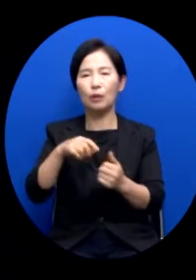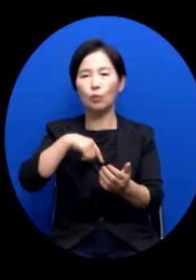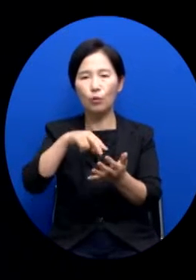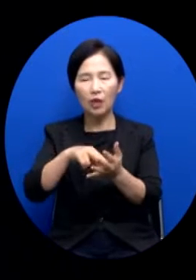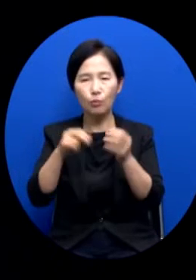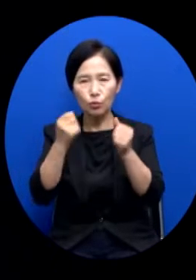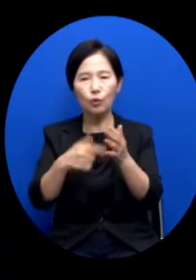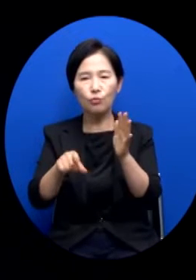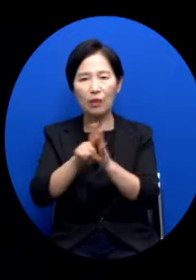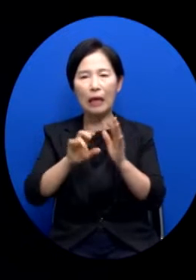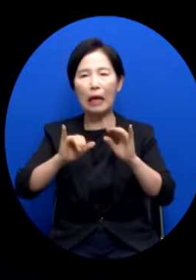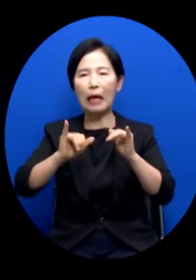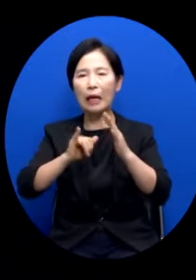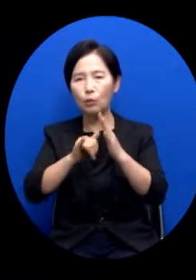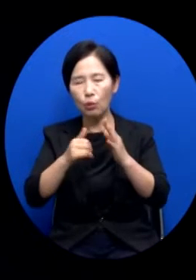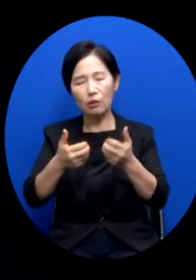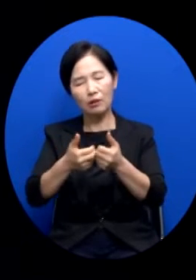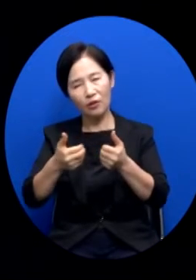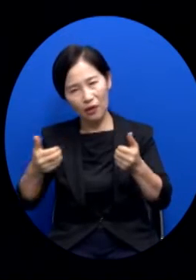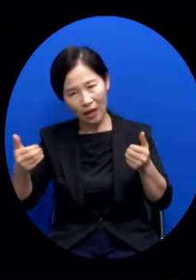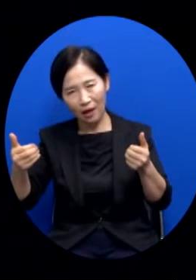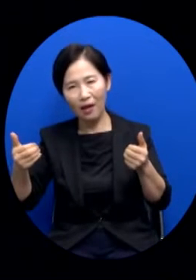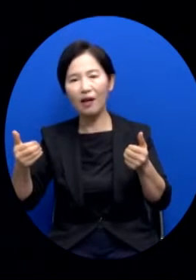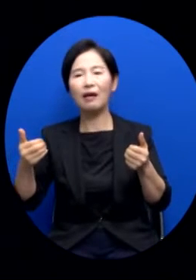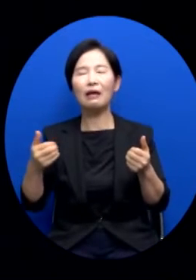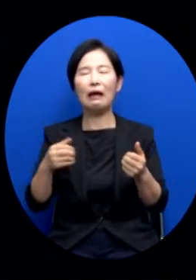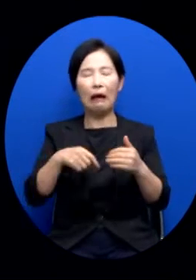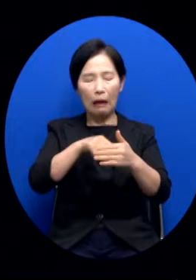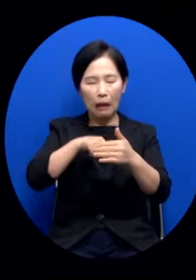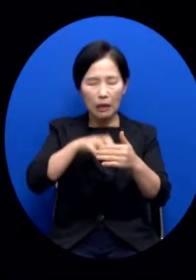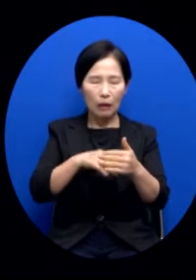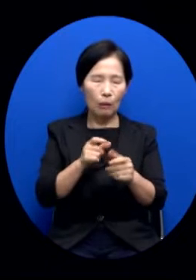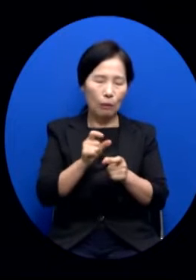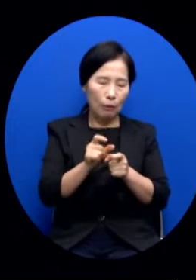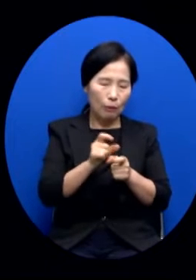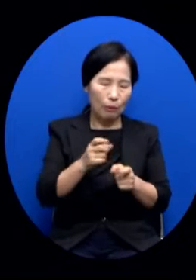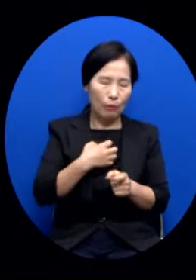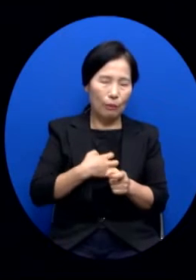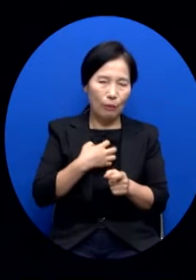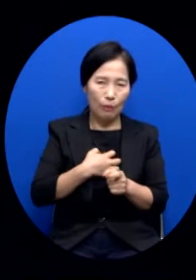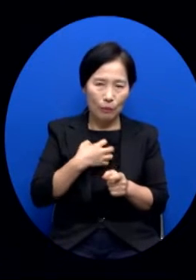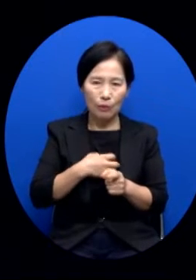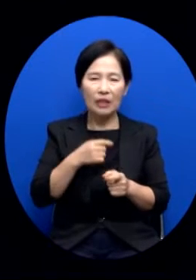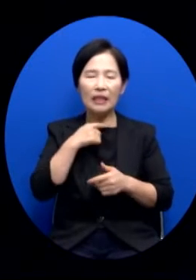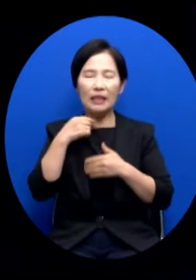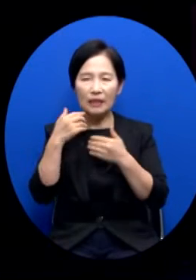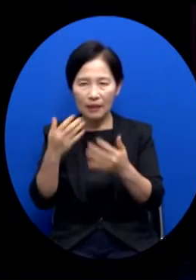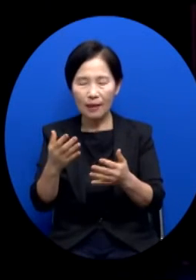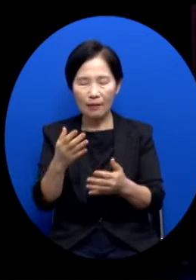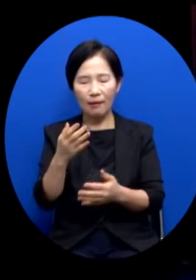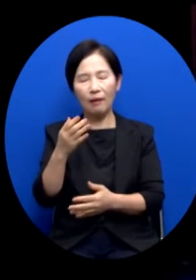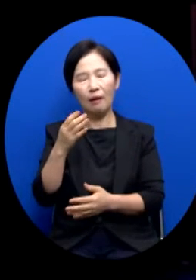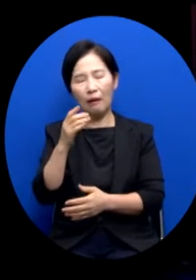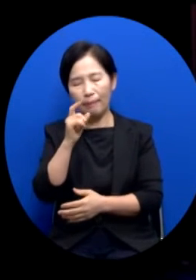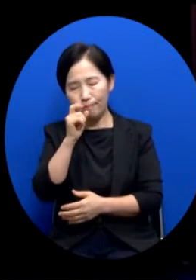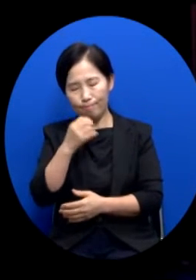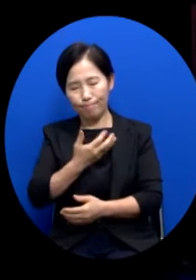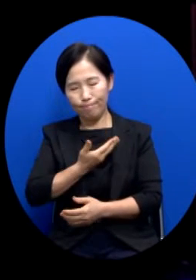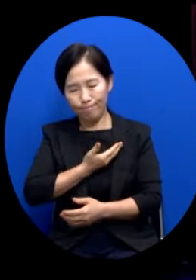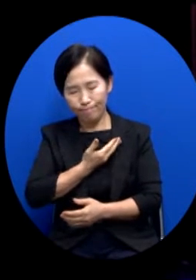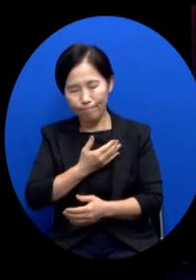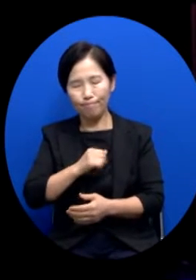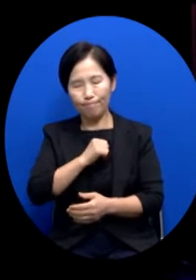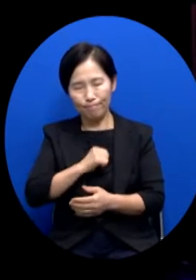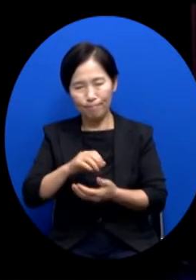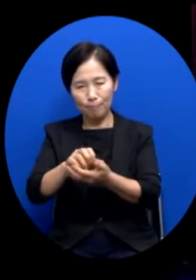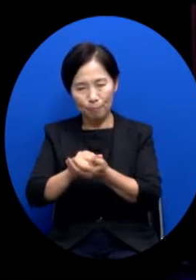위해 가족을 떠나야만 했던 도산의 내면의 고통, 그리고 그 희생을 묵묵히 받아들여야 했던 아내와